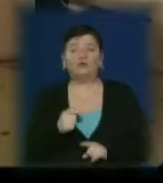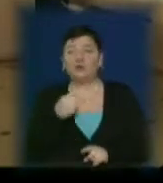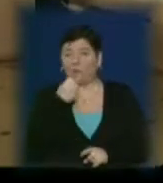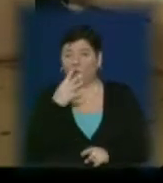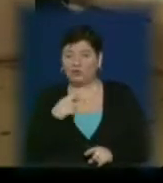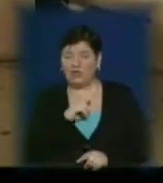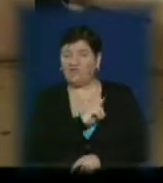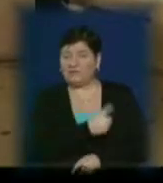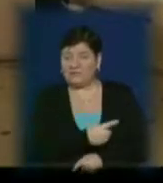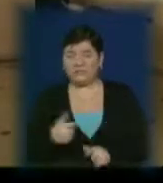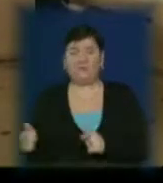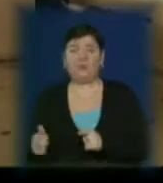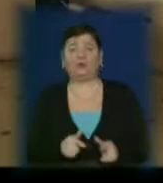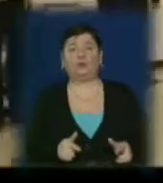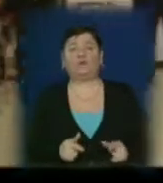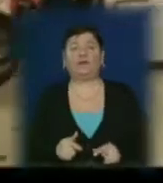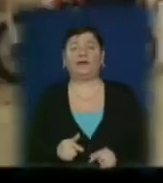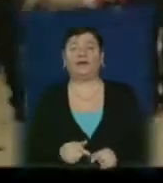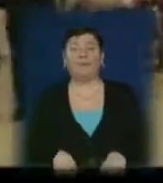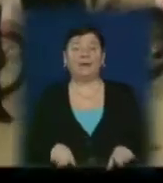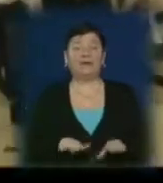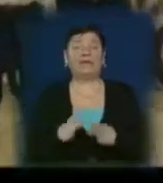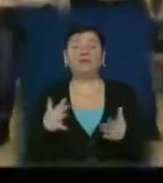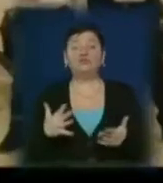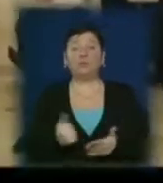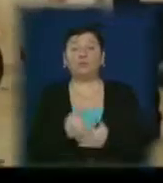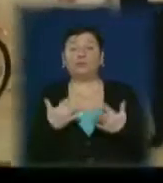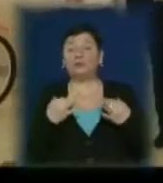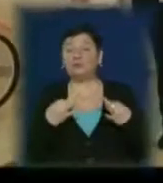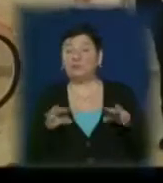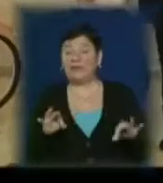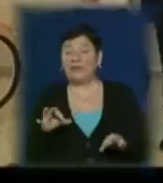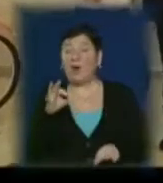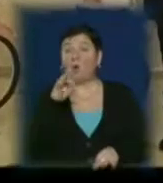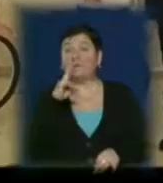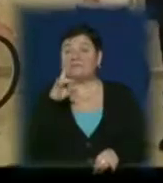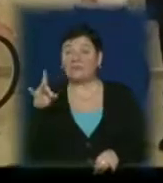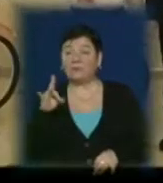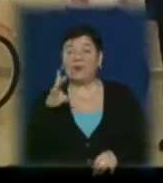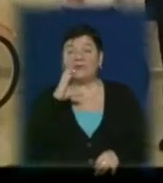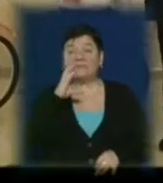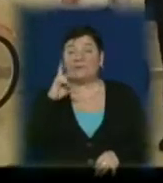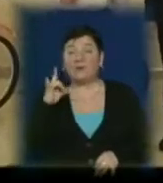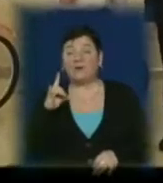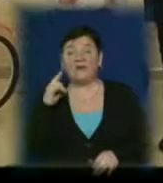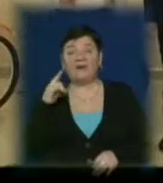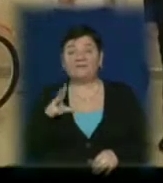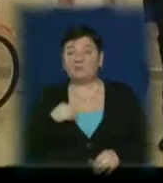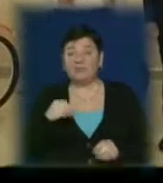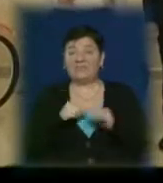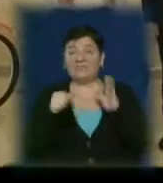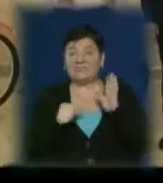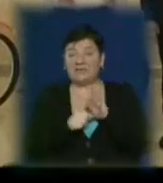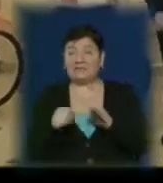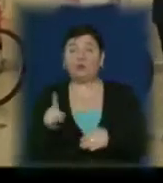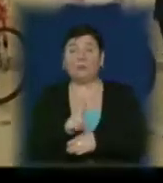фізична підготовка, так і технічна підготовка. Такі здобутки дозволили Олександру Стегурі у свої 16 виконати